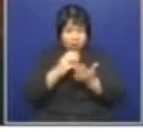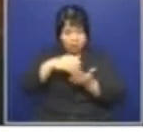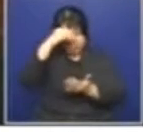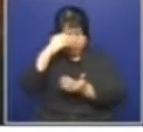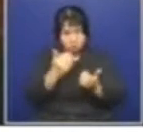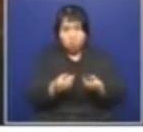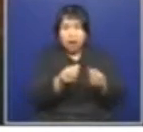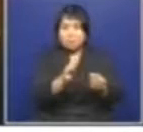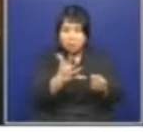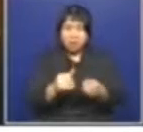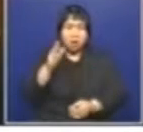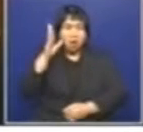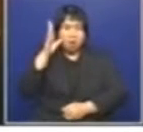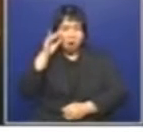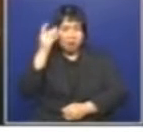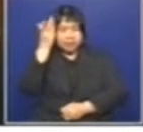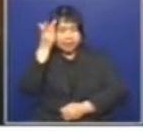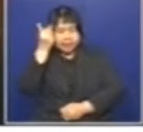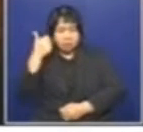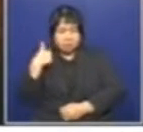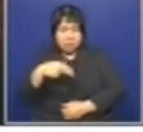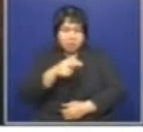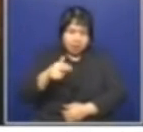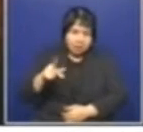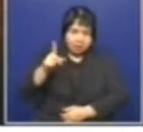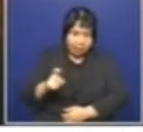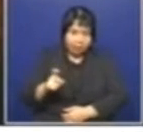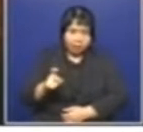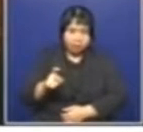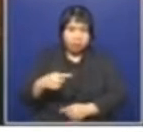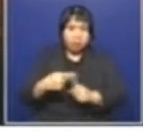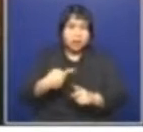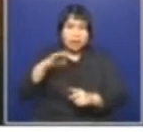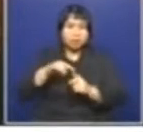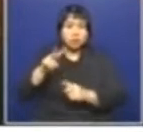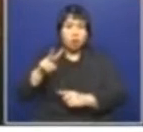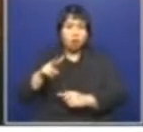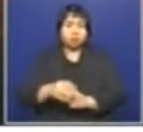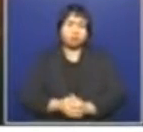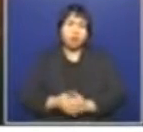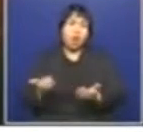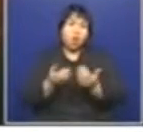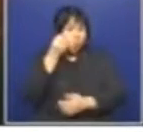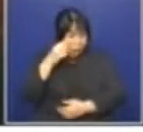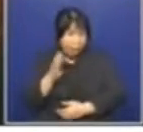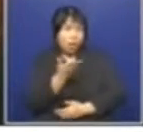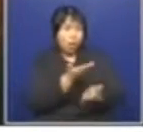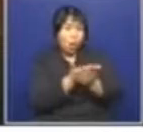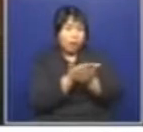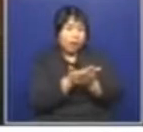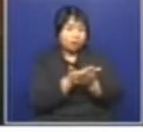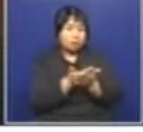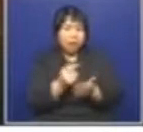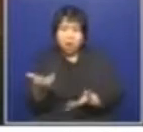าตัวเองตาย3ศพที่กำแพงเพชรวันที่2กันยายนเองลูกกลับบ้านขอเงินค่าเทอมไม่มีให้ยืมญาติ